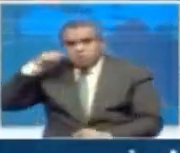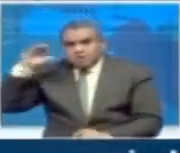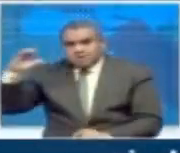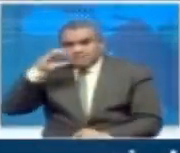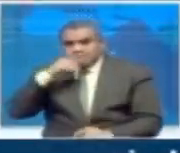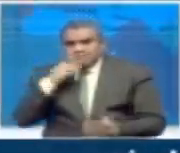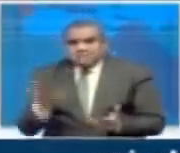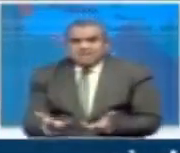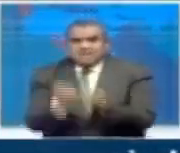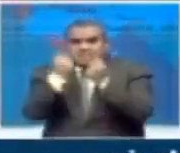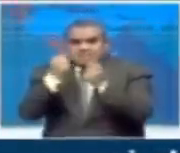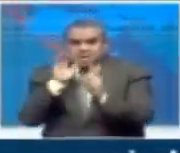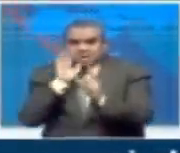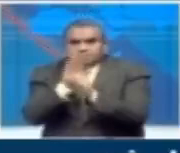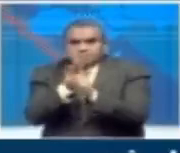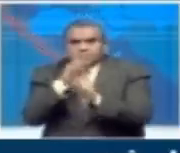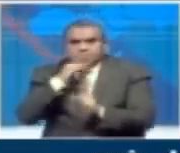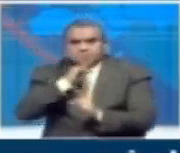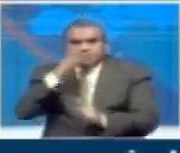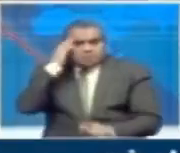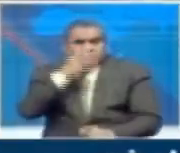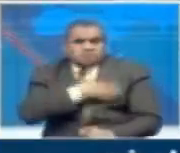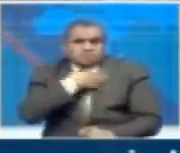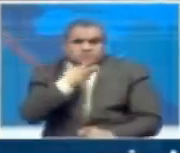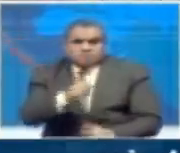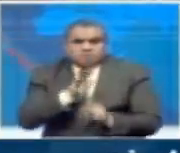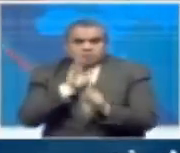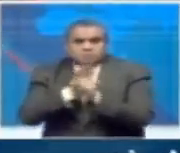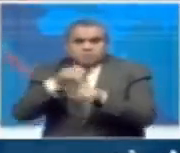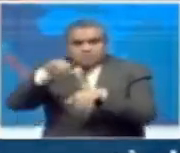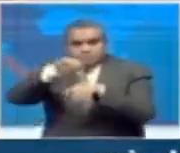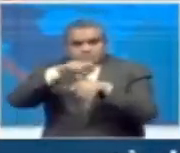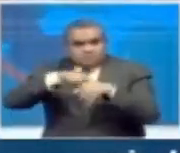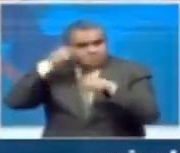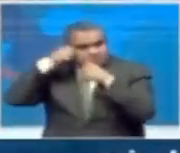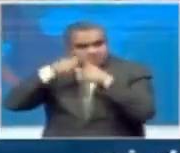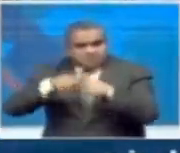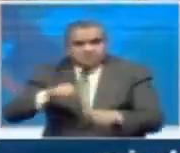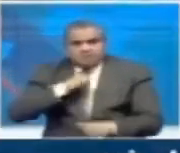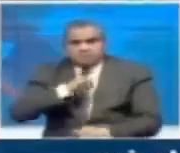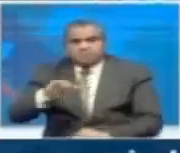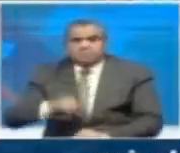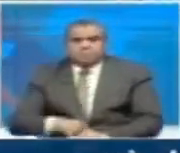دعمهم والتذكير الدائم بتضحياتهم في كل المناسبات.